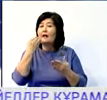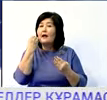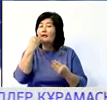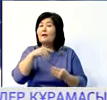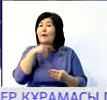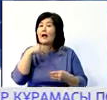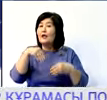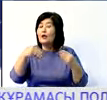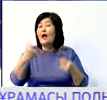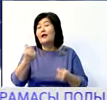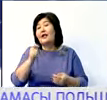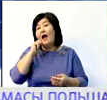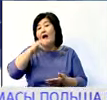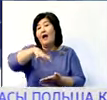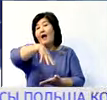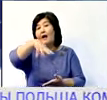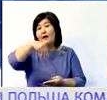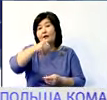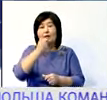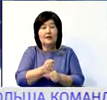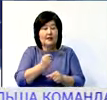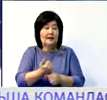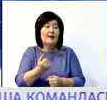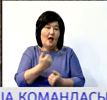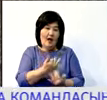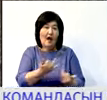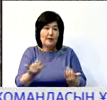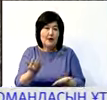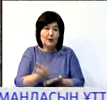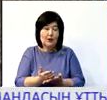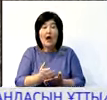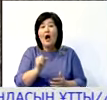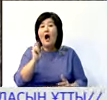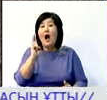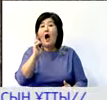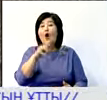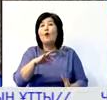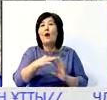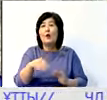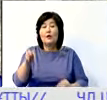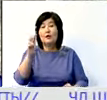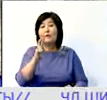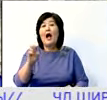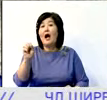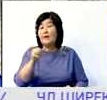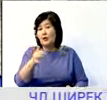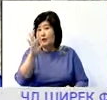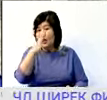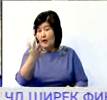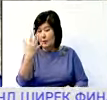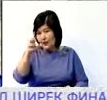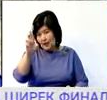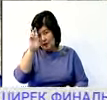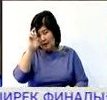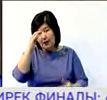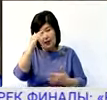ұсынса, енді бірі кондитерлік өніммен қамтамасыз етіп отыр. Аққұма ауылының тұрғыны Нұрболат Әбдіраманов осыдан 5 жыл бұрын